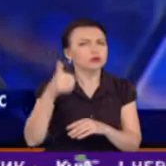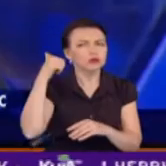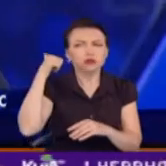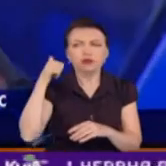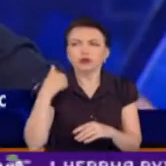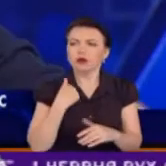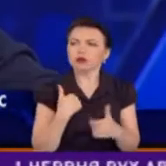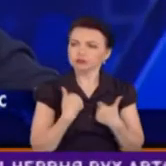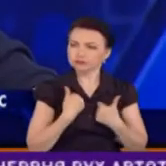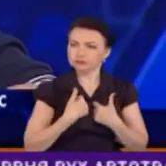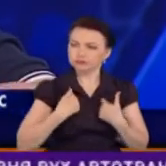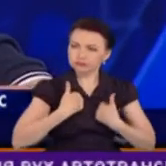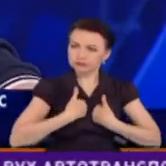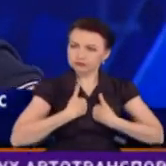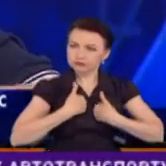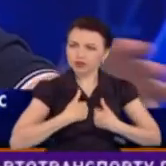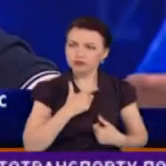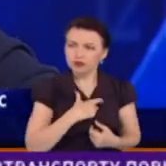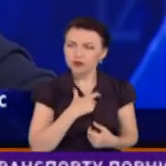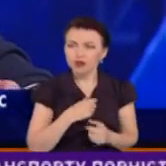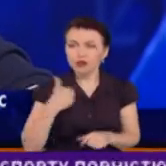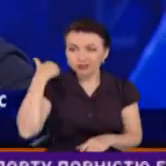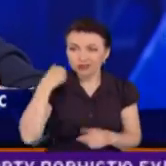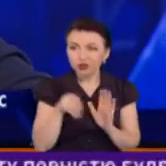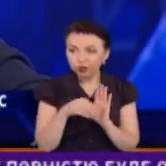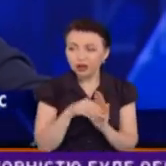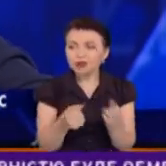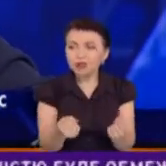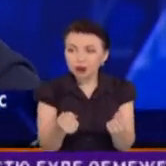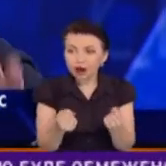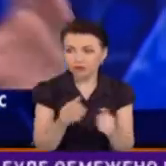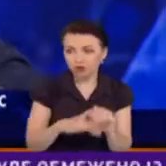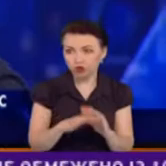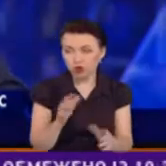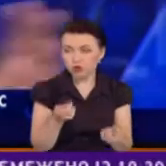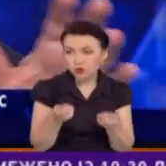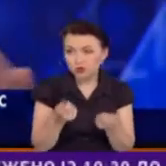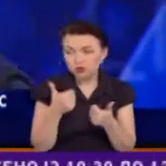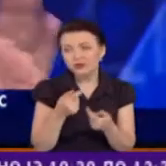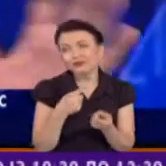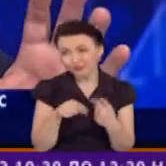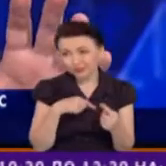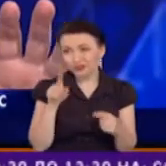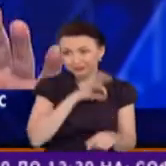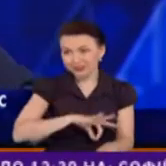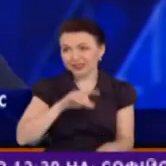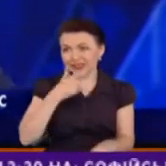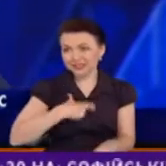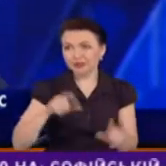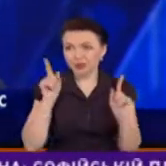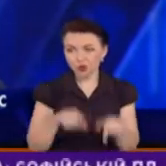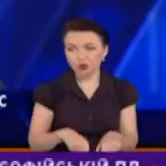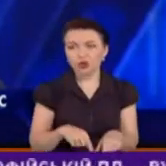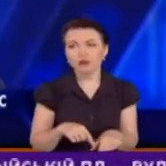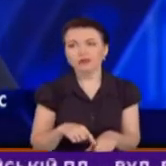безумовно. Так. Ті корупціонери, вони хоч якось тримали цю систему в руках, але ну, своє заробили немало. До речі, ніхто